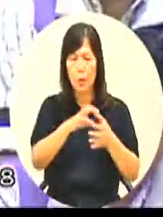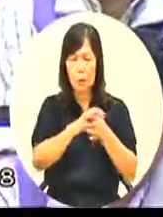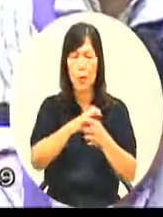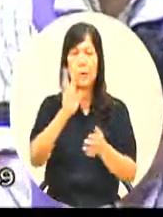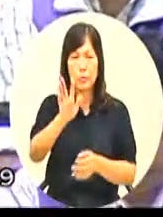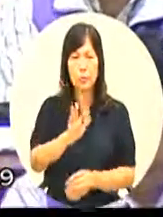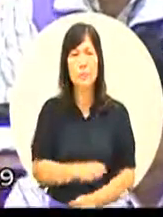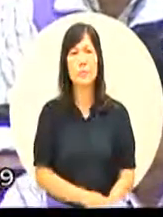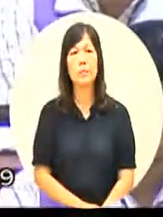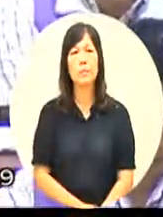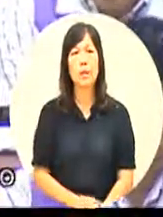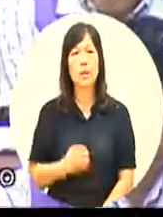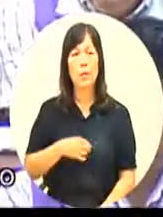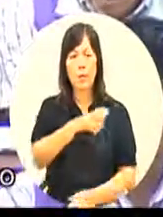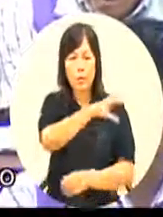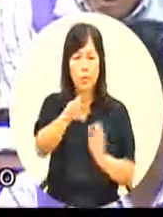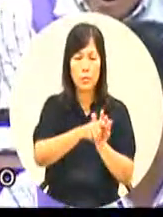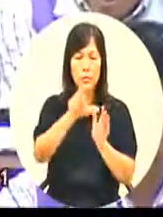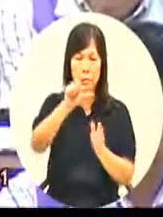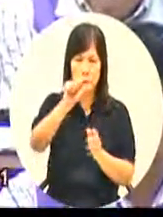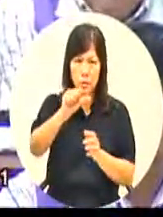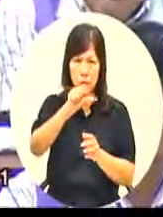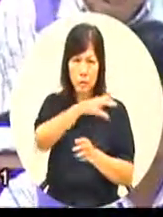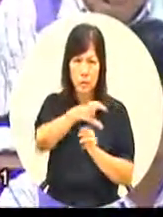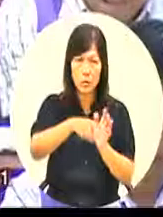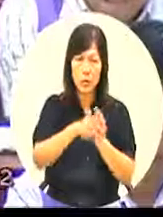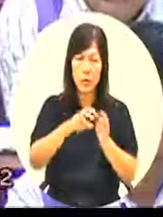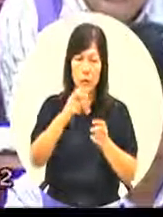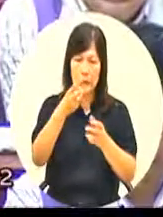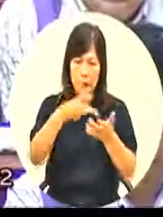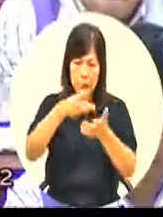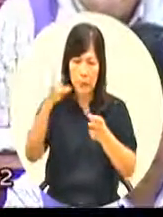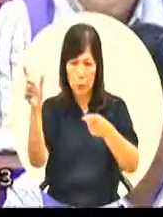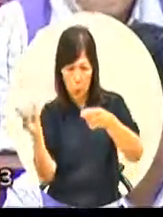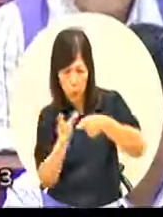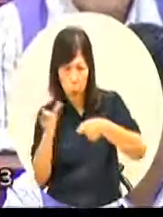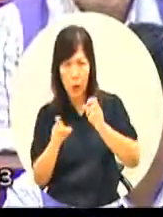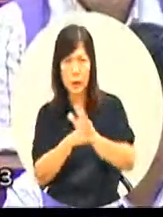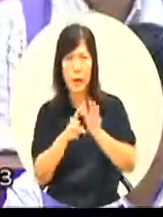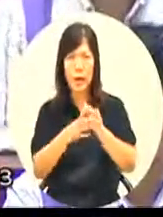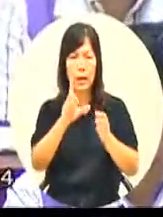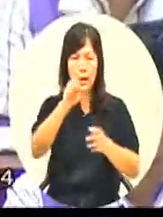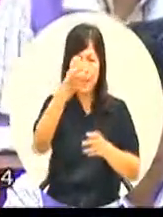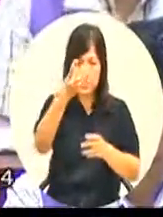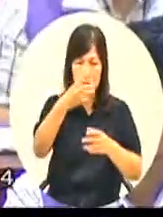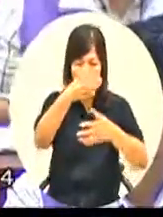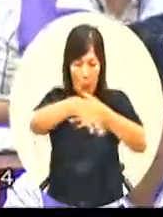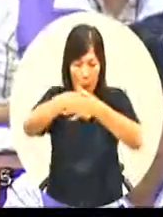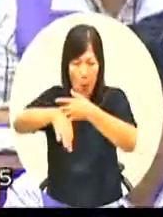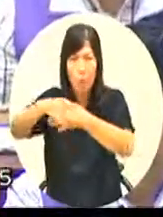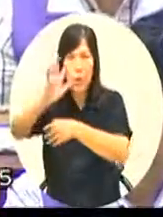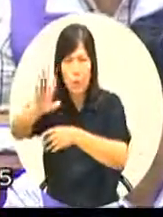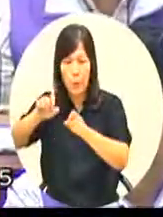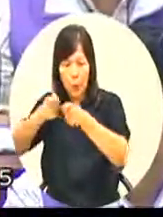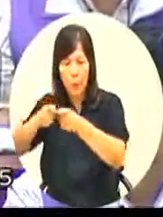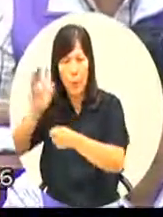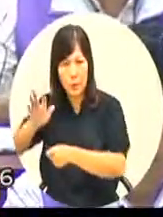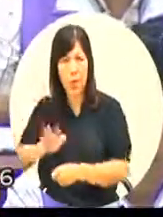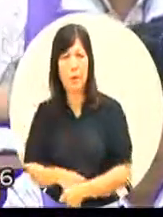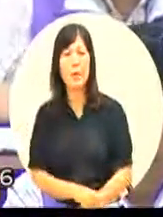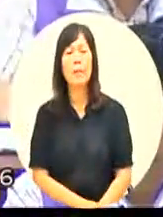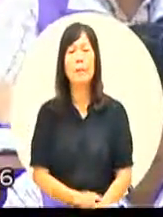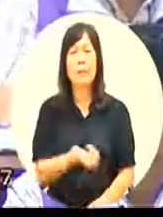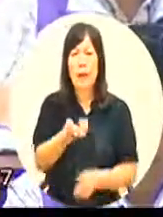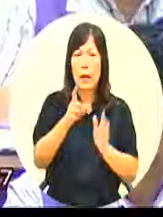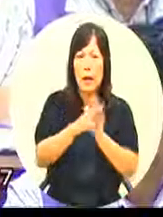实哦，就是说我们65处场馆在这两次的台风里面呢，我们63处受损。那刚才所刚才谈